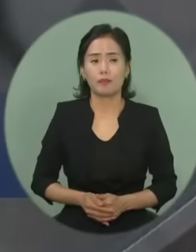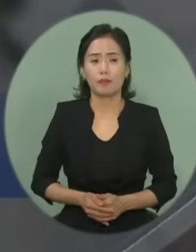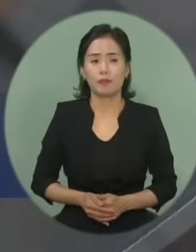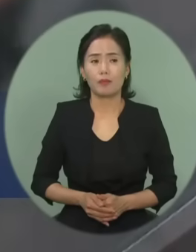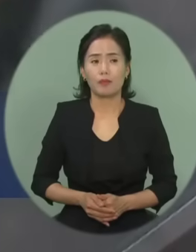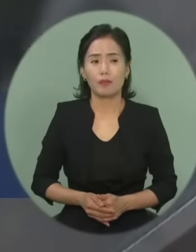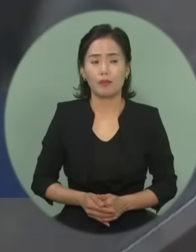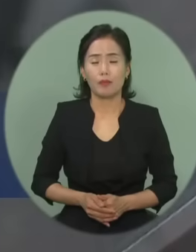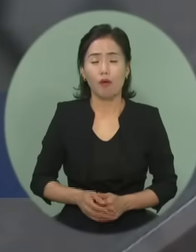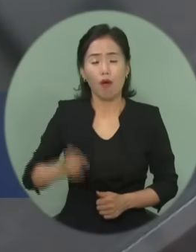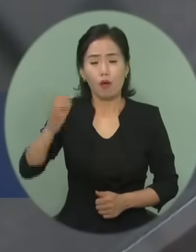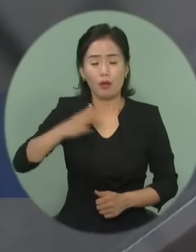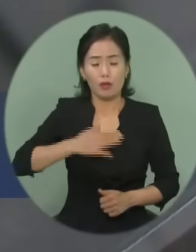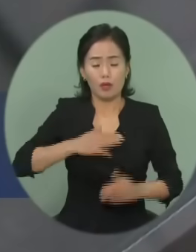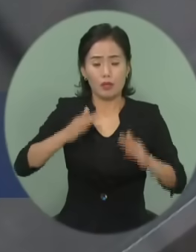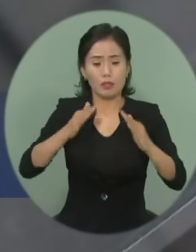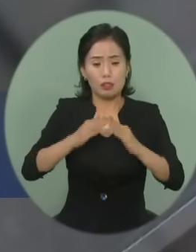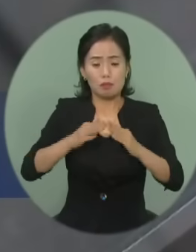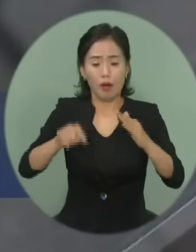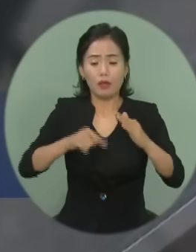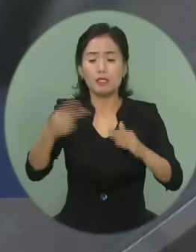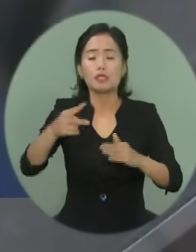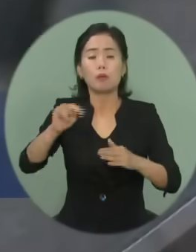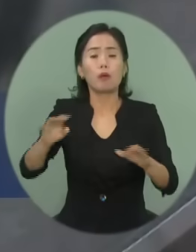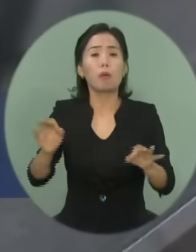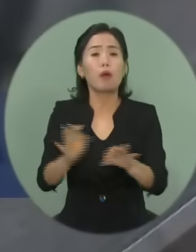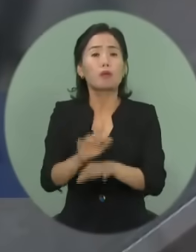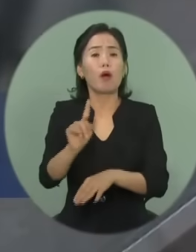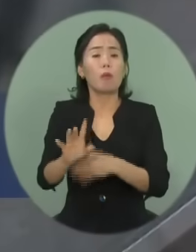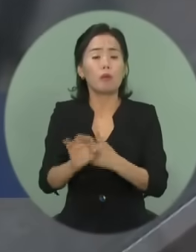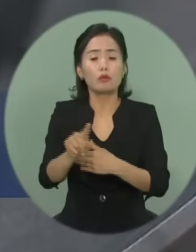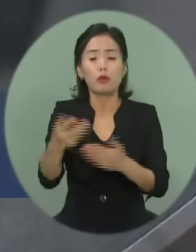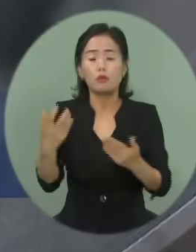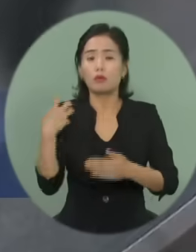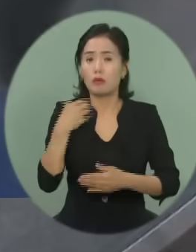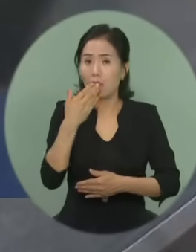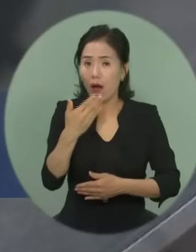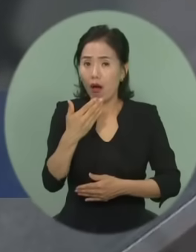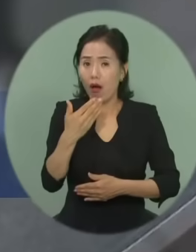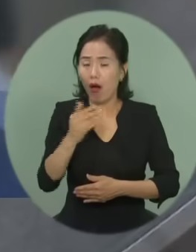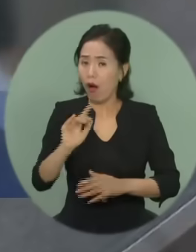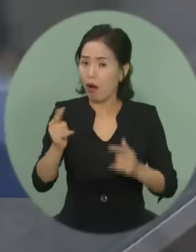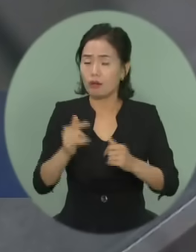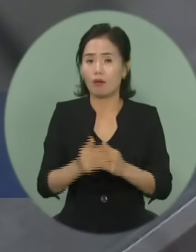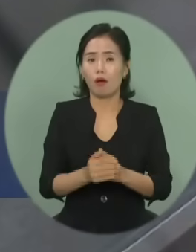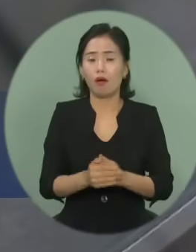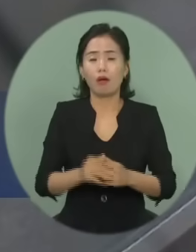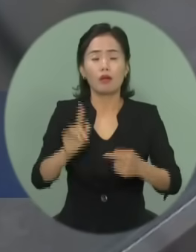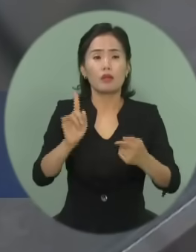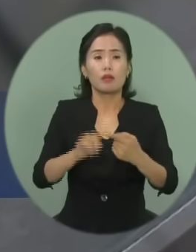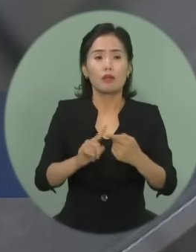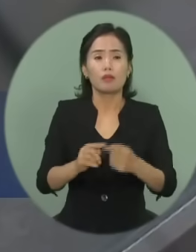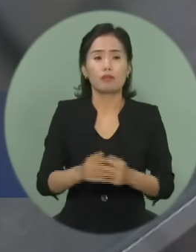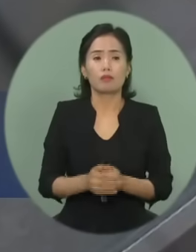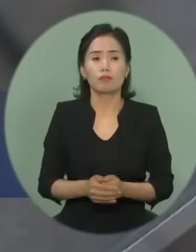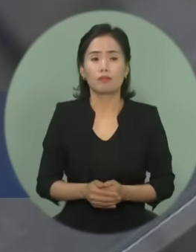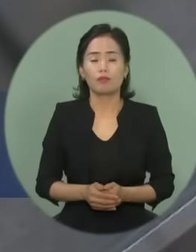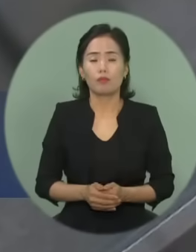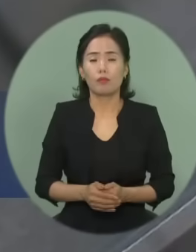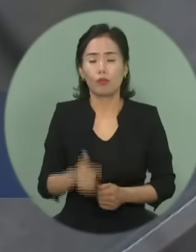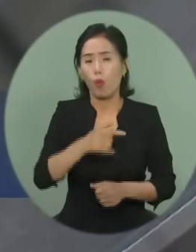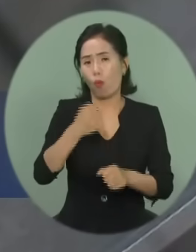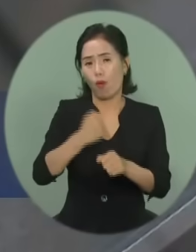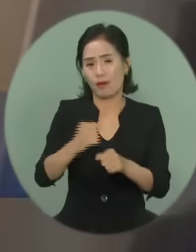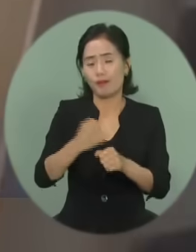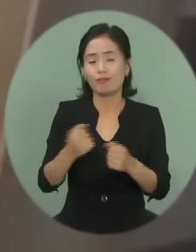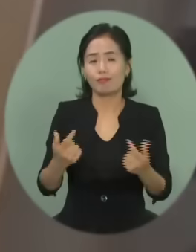제가 지금 들어가 가지고 집에 한 2천만 원 없어졌다고 하면 그 사람을 책임질 것도 아니고 아니 뭐 일 이런 식으로 하니까 좀